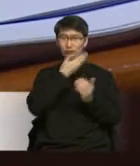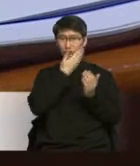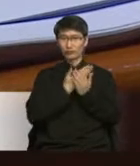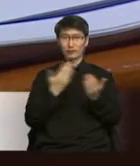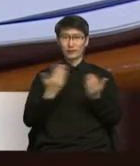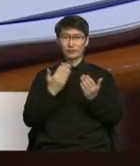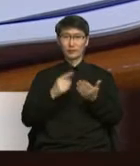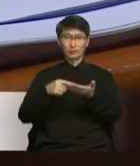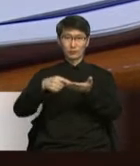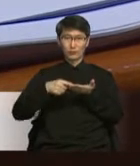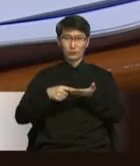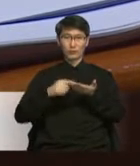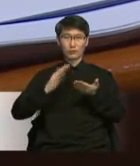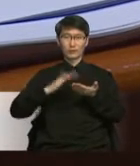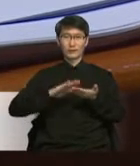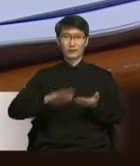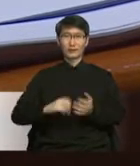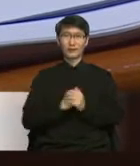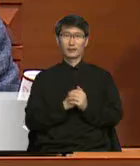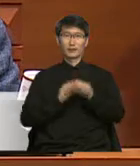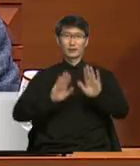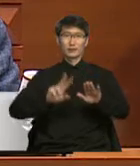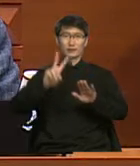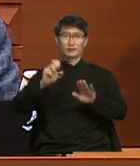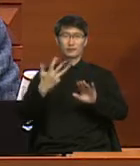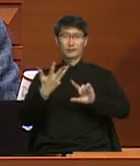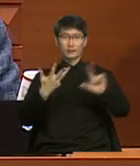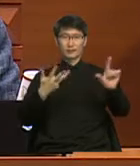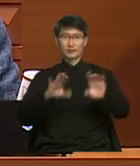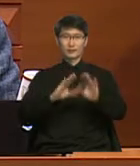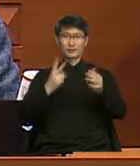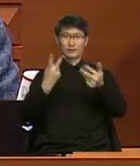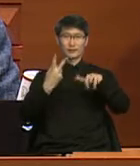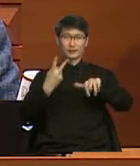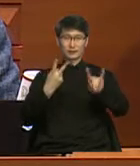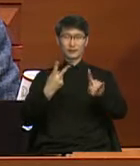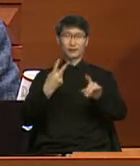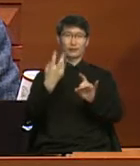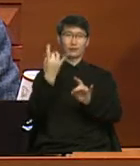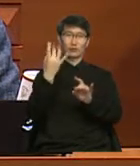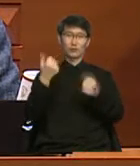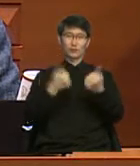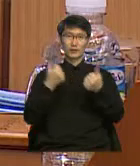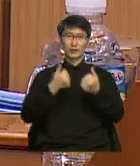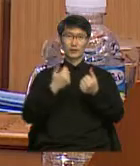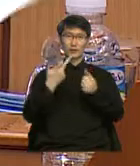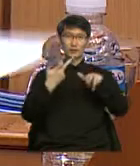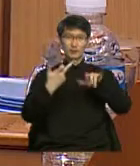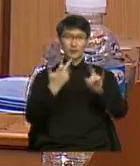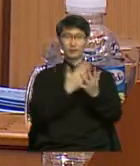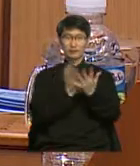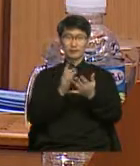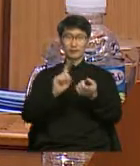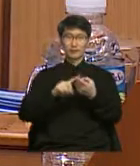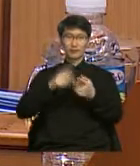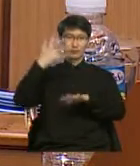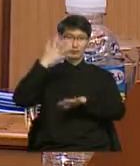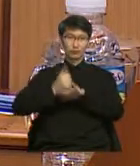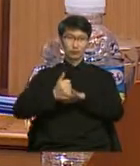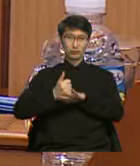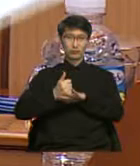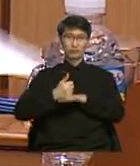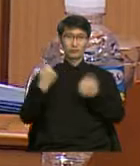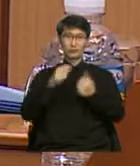업무 계획 을 보고 받을 예정입니다 오는 28일에 열리는 제 2차 본회의 해선 상정된 안건의 최종 심의가